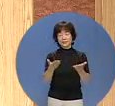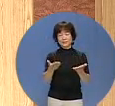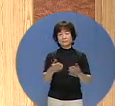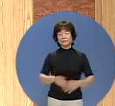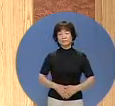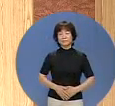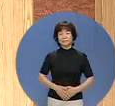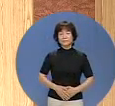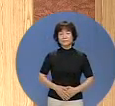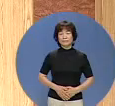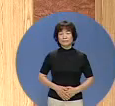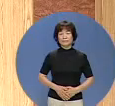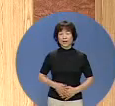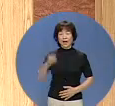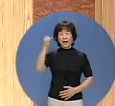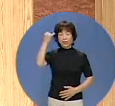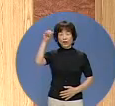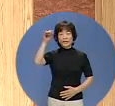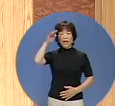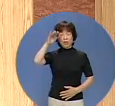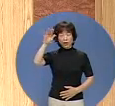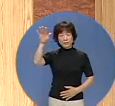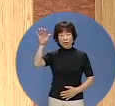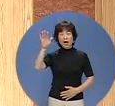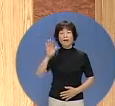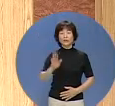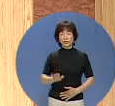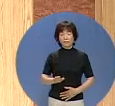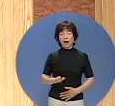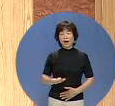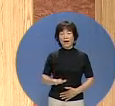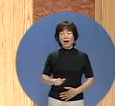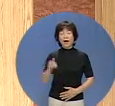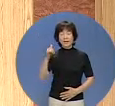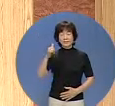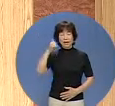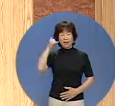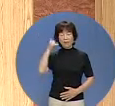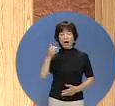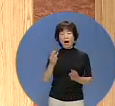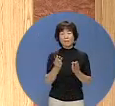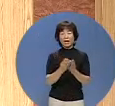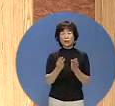えしています。ご意見ご希望がございましたら電話